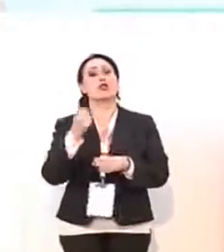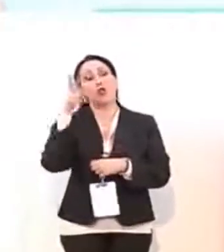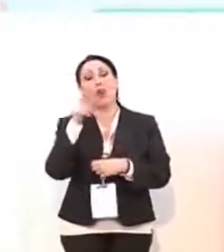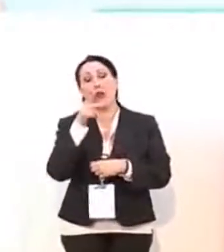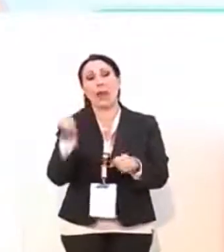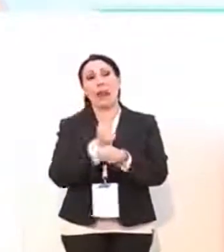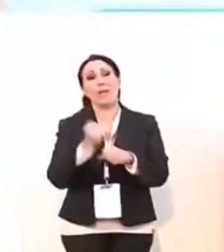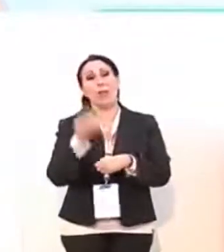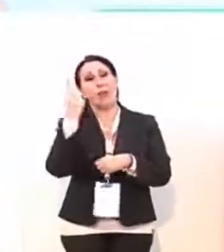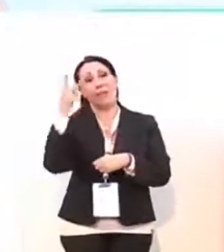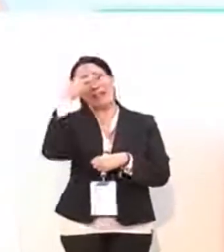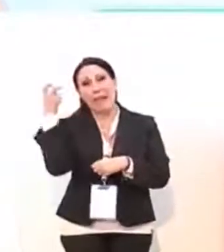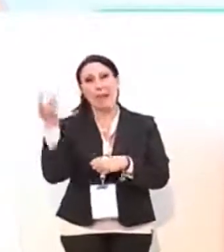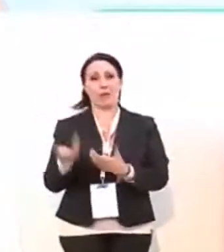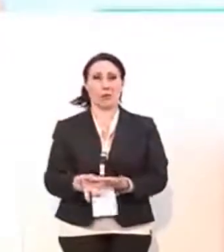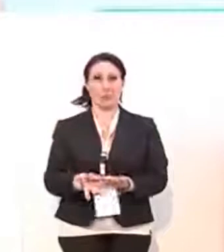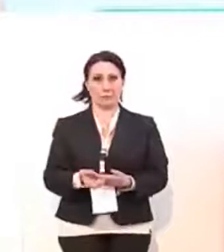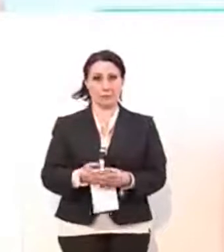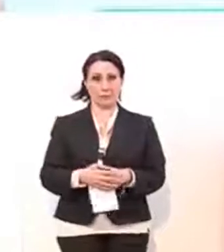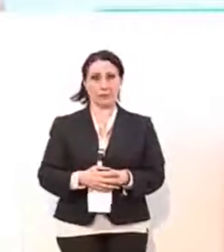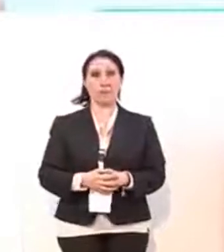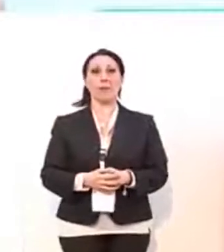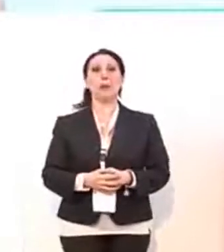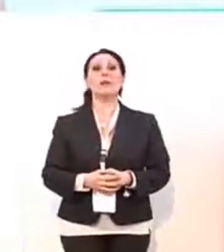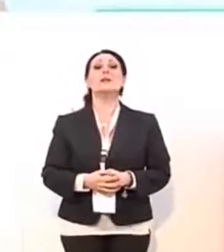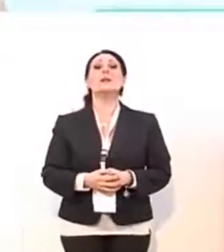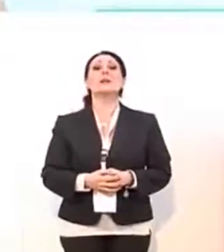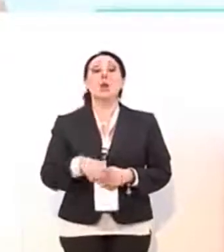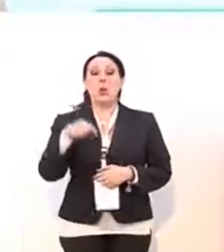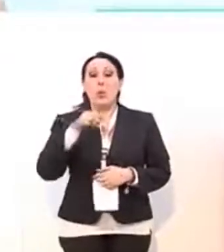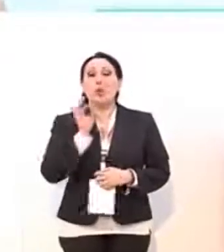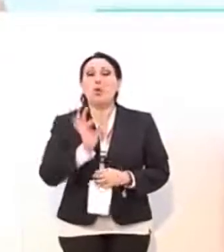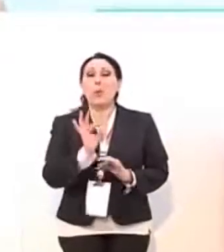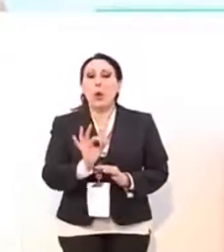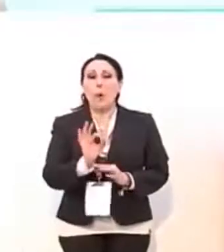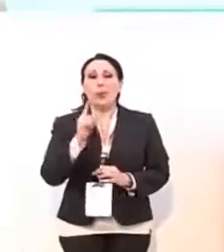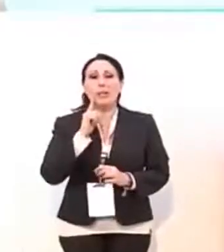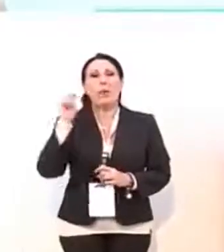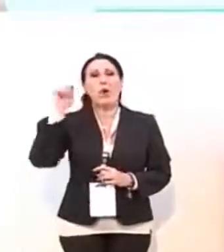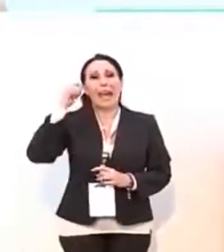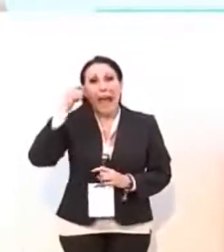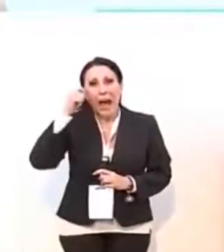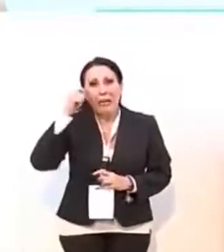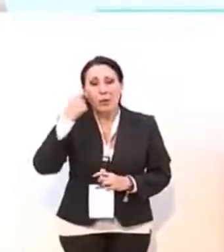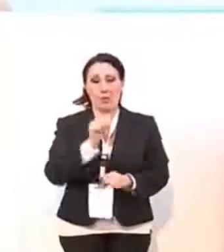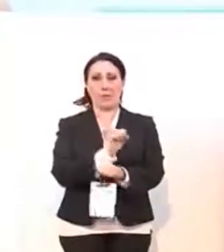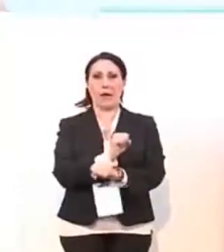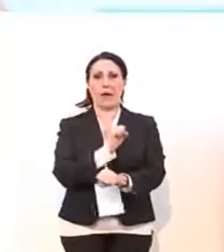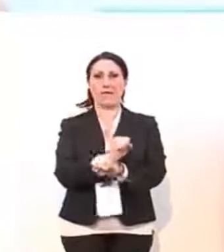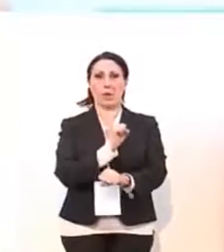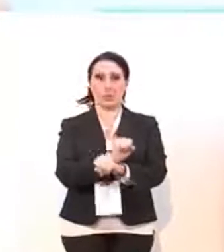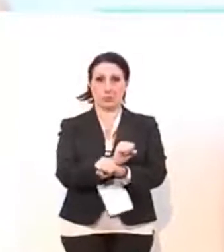inserisce in Italia, nessun paese in Europa ce l'ha, il reato di riduzione in schiavitù. Oggi si incominciano a fare le